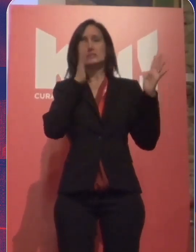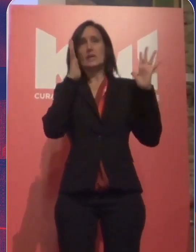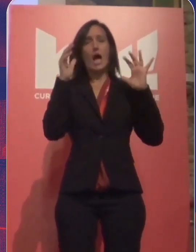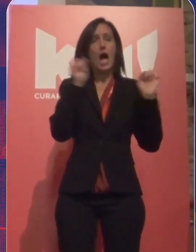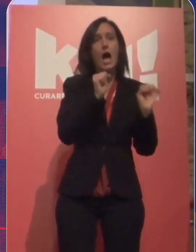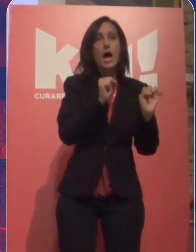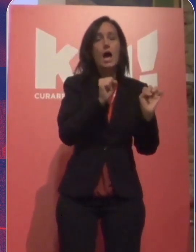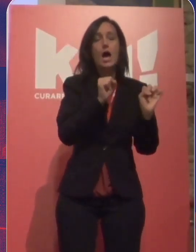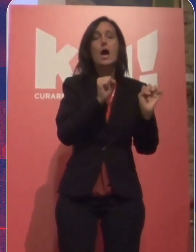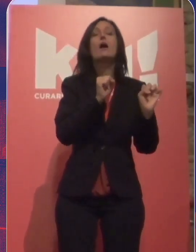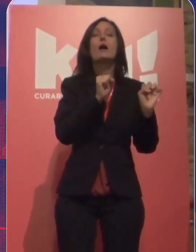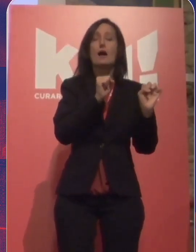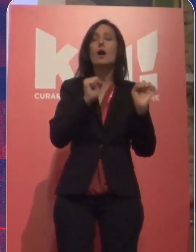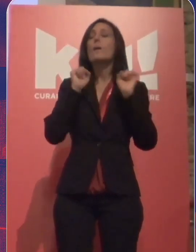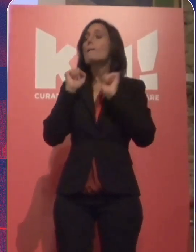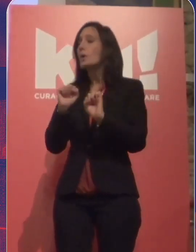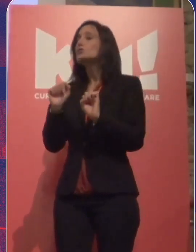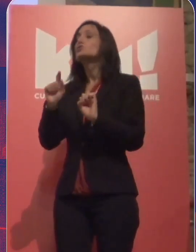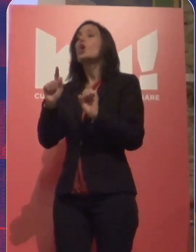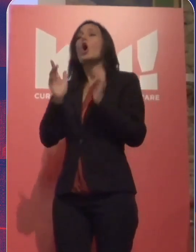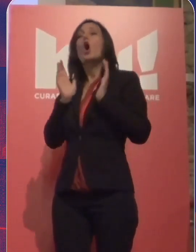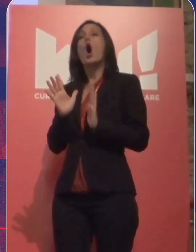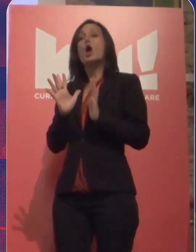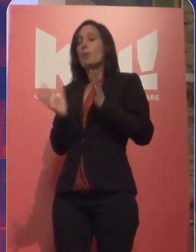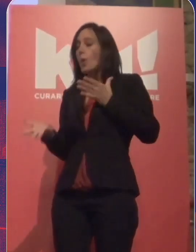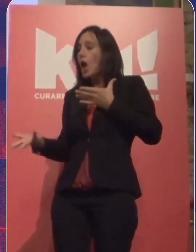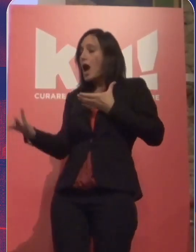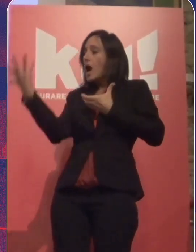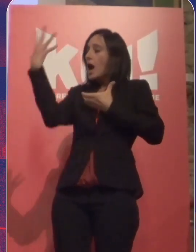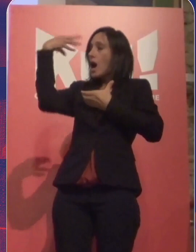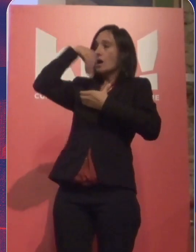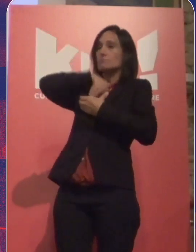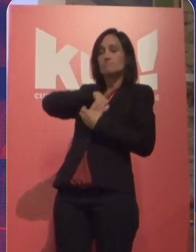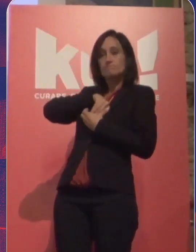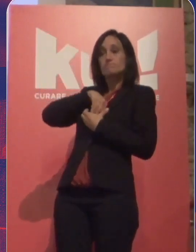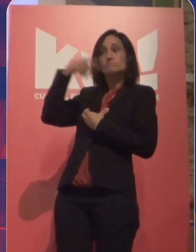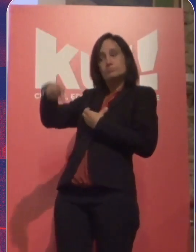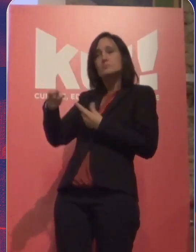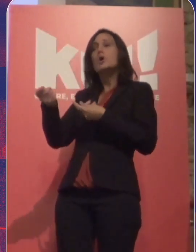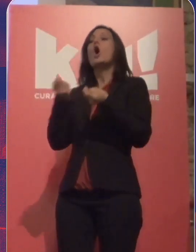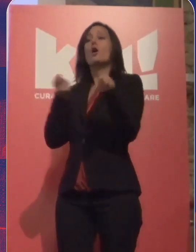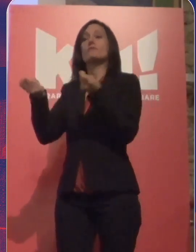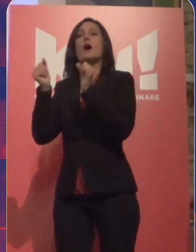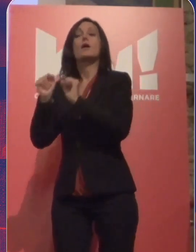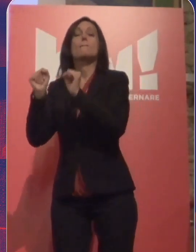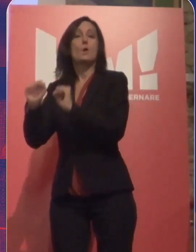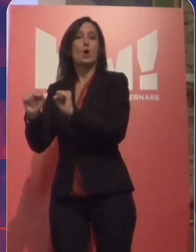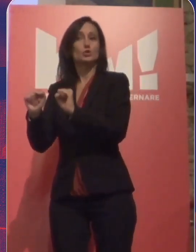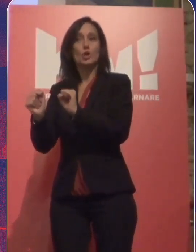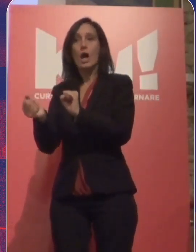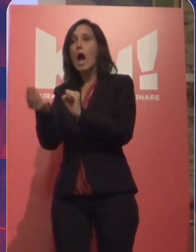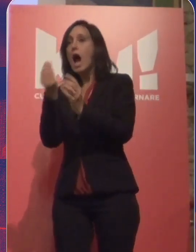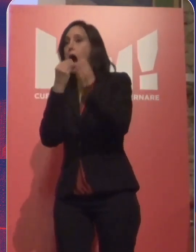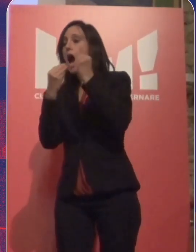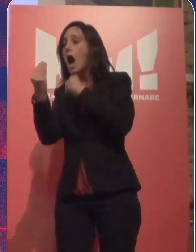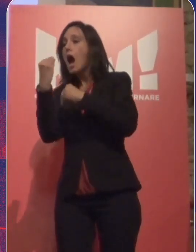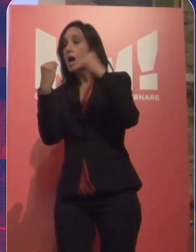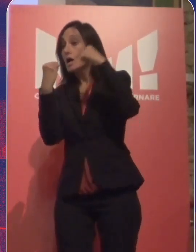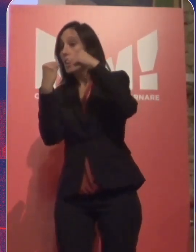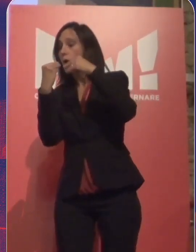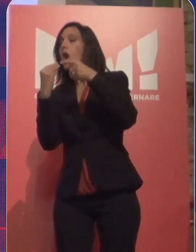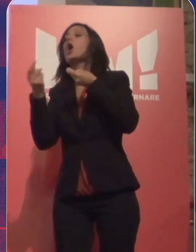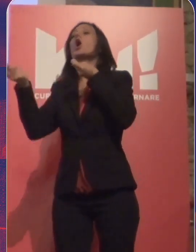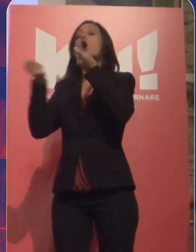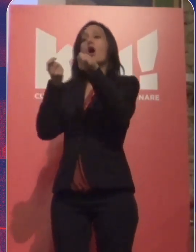diciamo così in modo matematico come accadde nell'anoressia restrittive dove tutto quello che entra